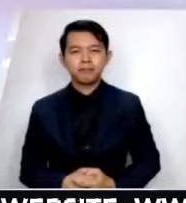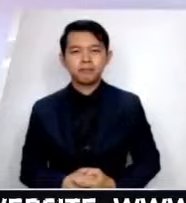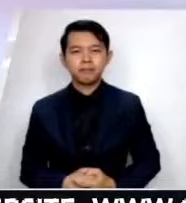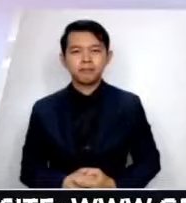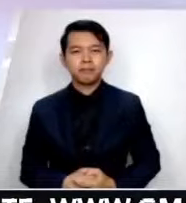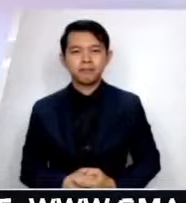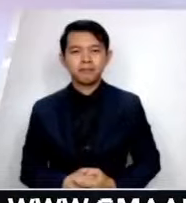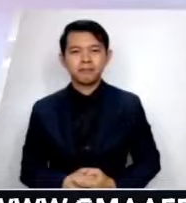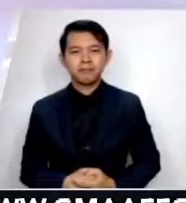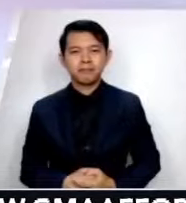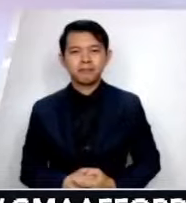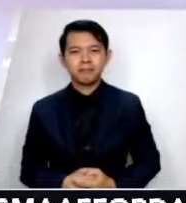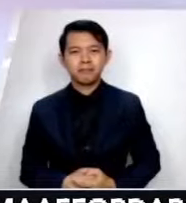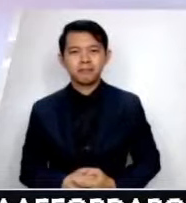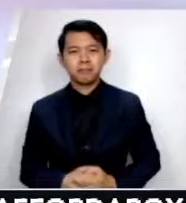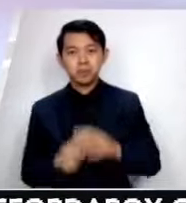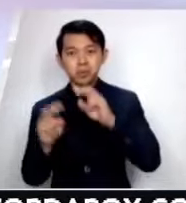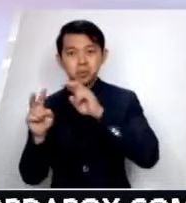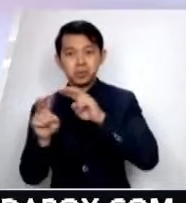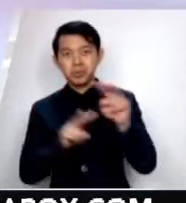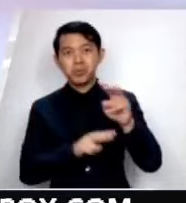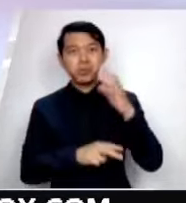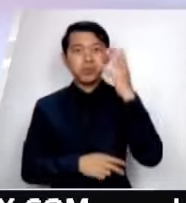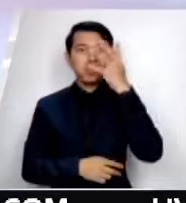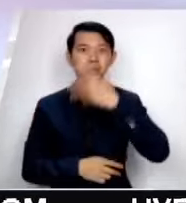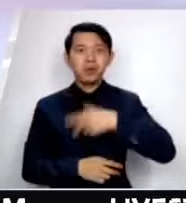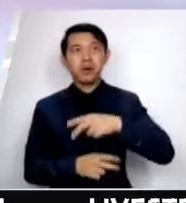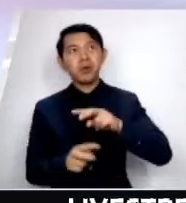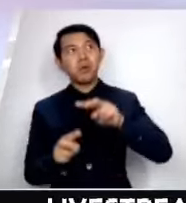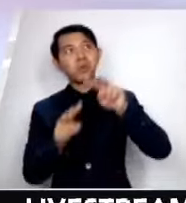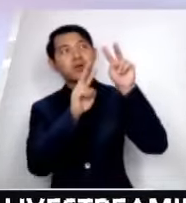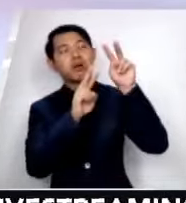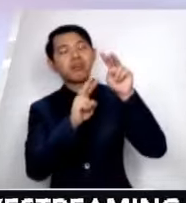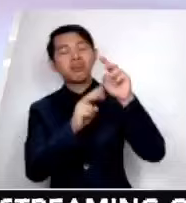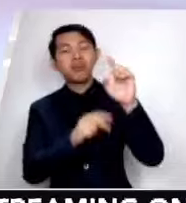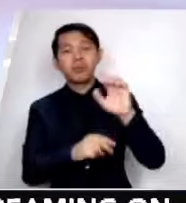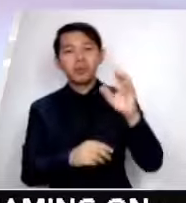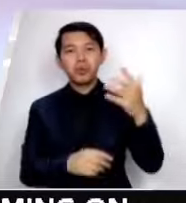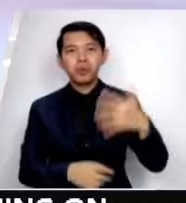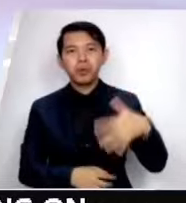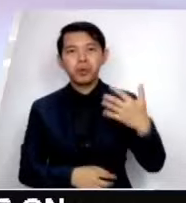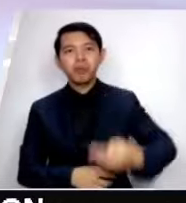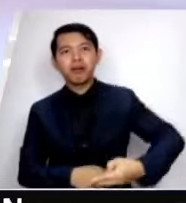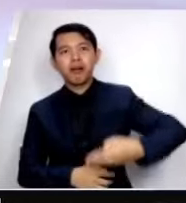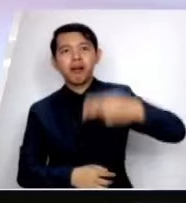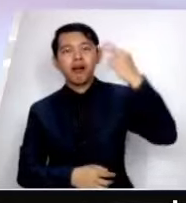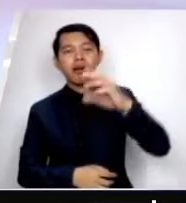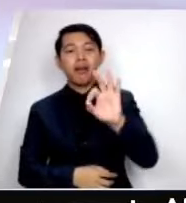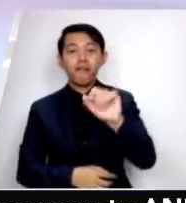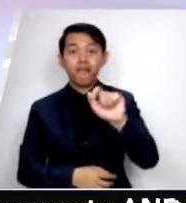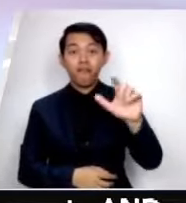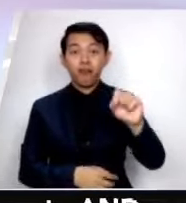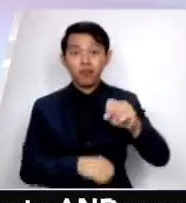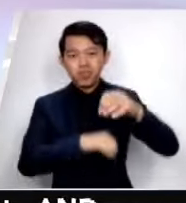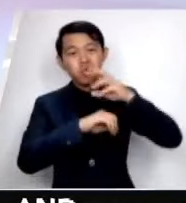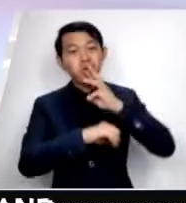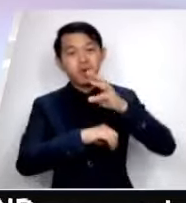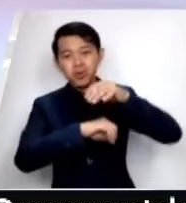Nakakalulang ganda ang hatid ng tinaguriang pinakamataas na talon sa Ilocos Region. G, tayo